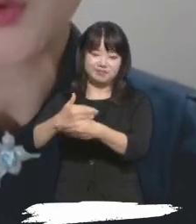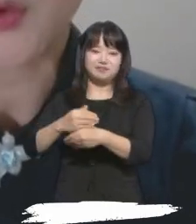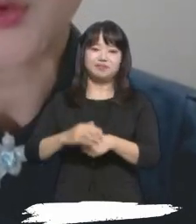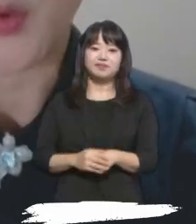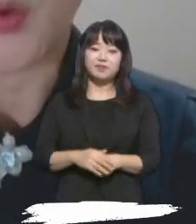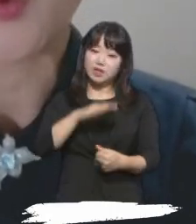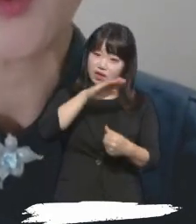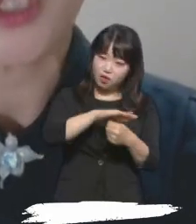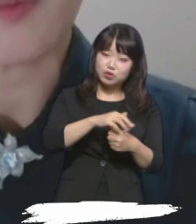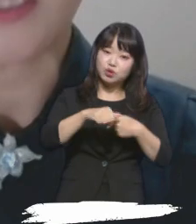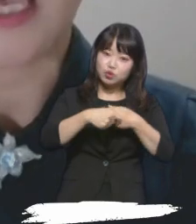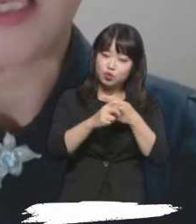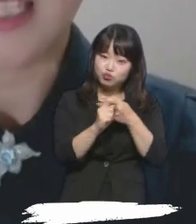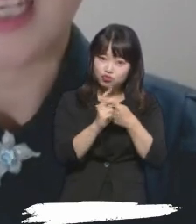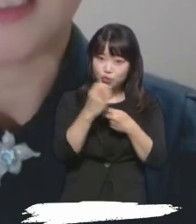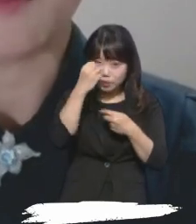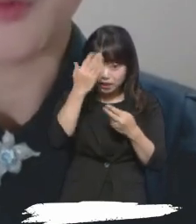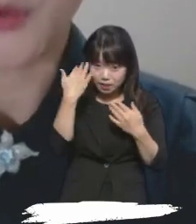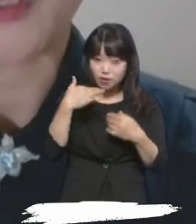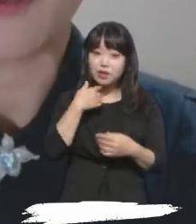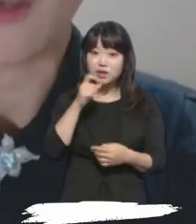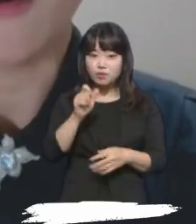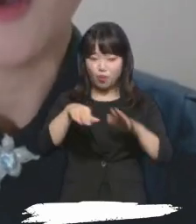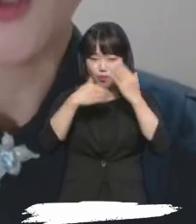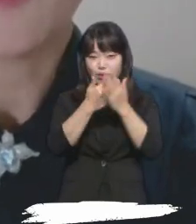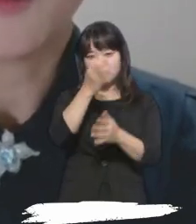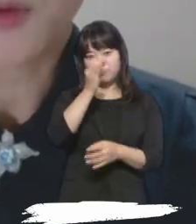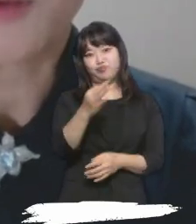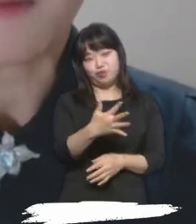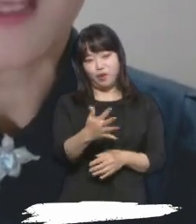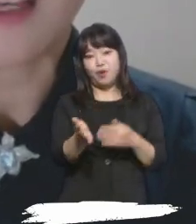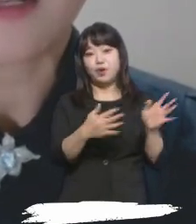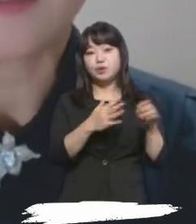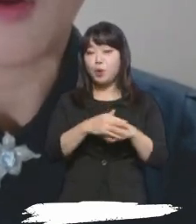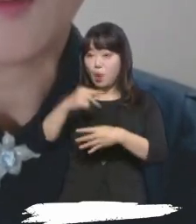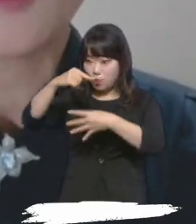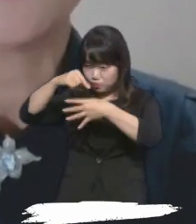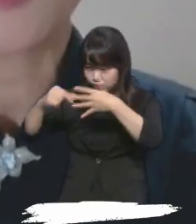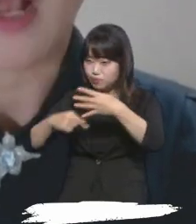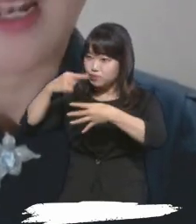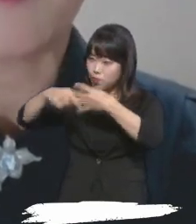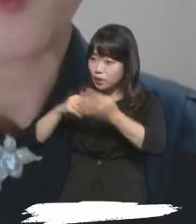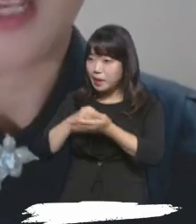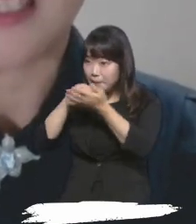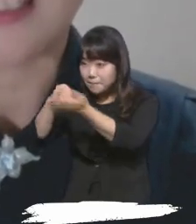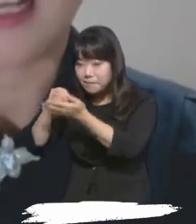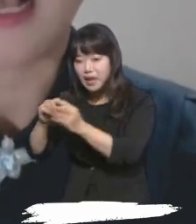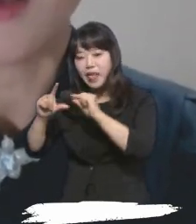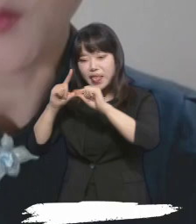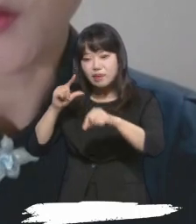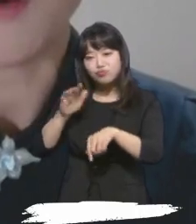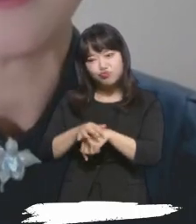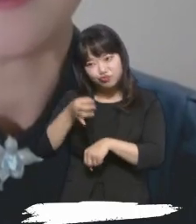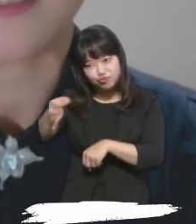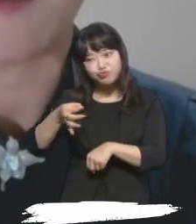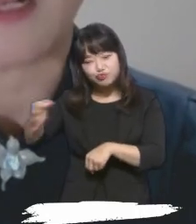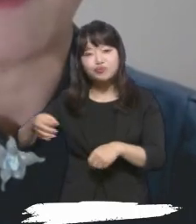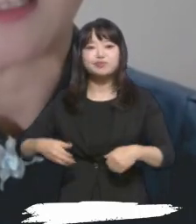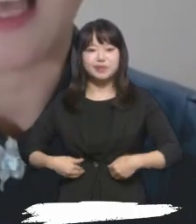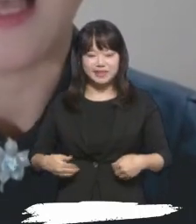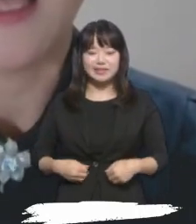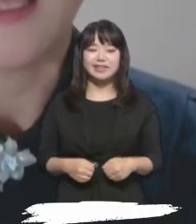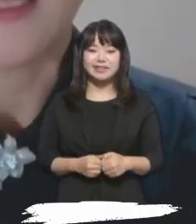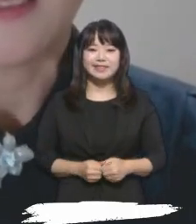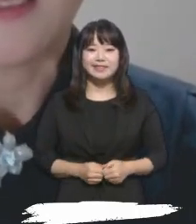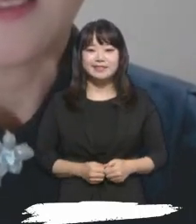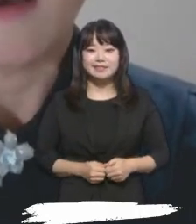어린이, 초중고, 65세 이상은 무료이고요. 프로그램에 따라서 부분 관람료가 있으니까 꼭 확인하시기